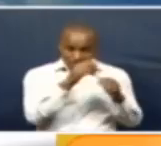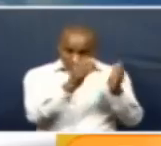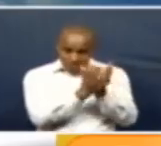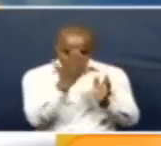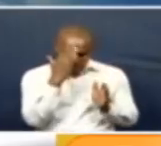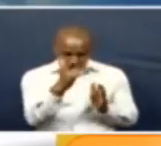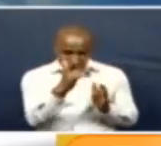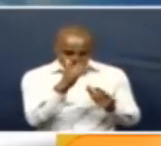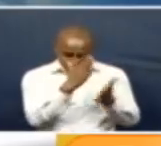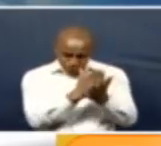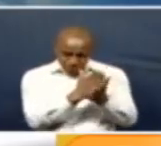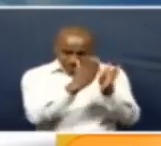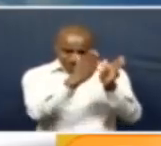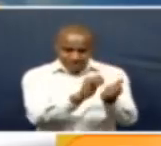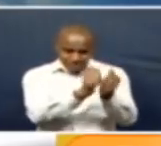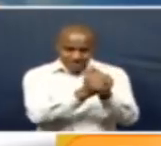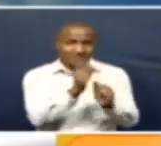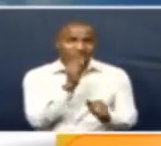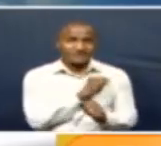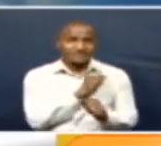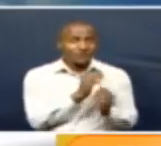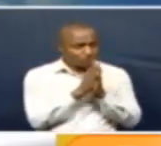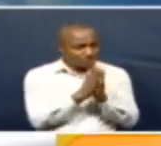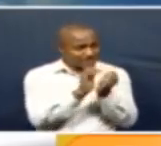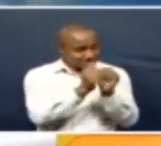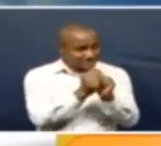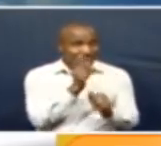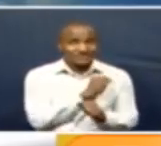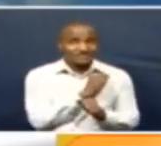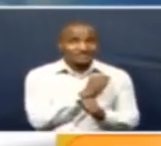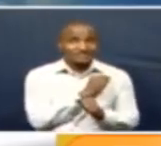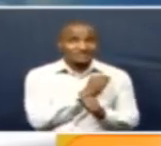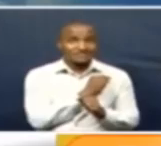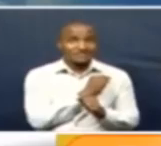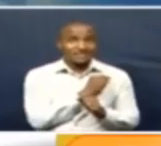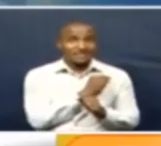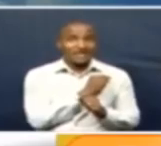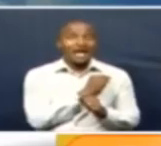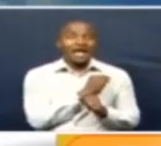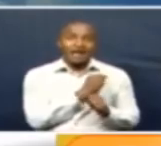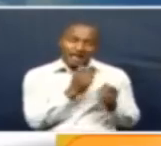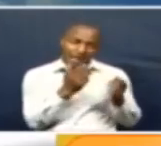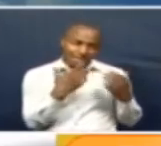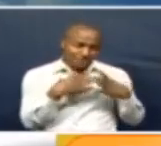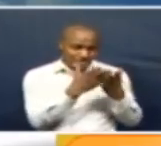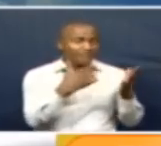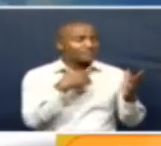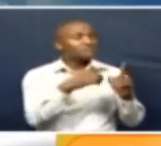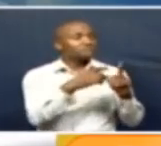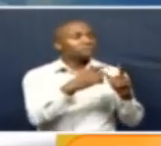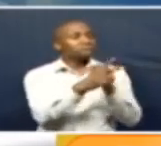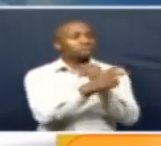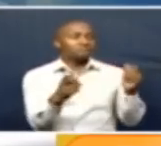shetani, huyo mtu amechange ama umemuombea akabadilika. Kama vile ninasema, kuna mtu niliiba, na wakati